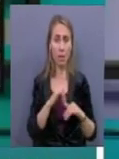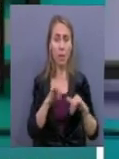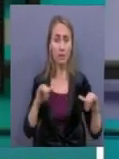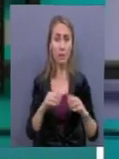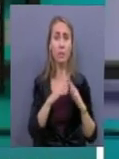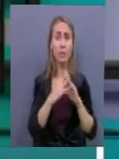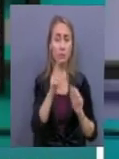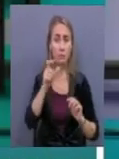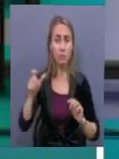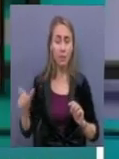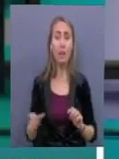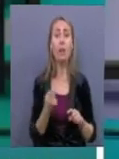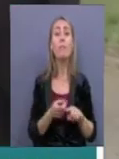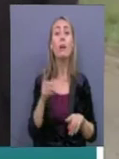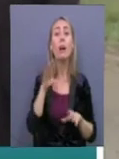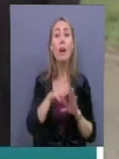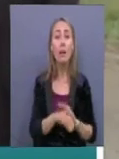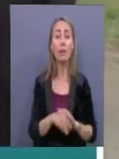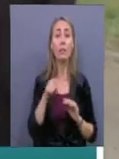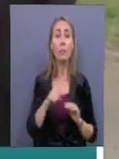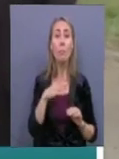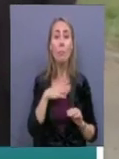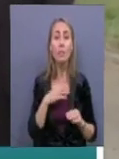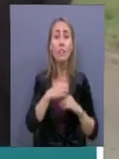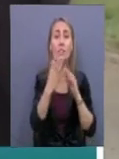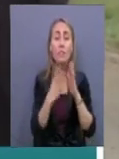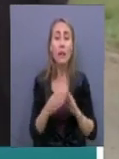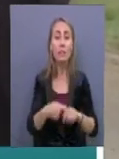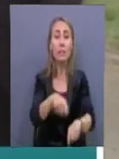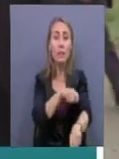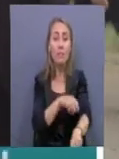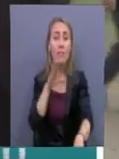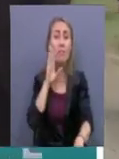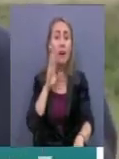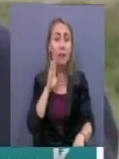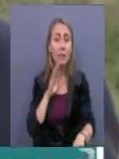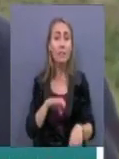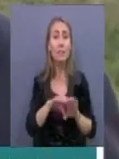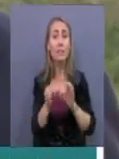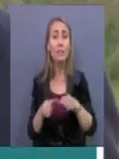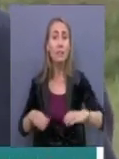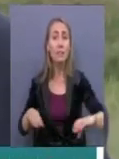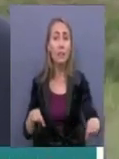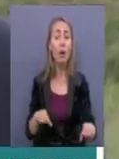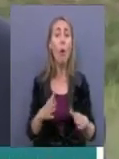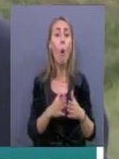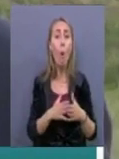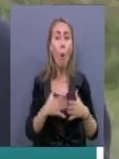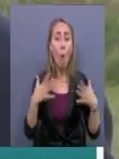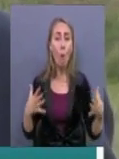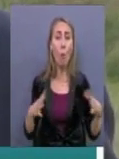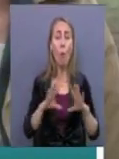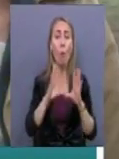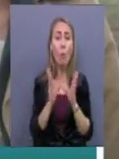өкілдеріне тиісті мақсат міндеттер жүктеді. Облыс әкімінің жұмыс сапары шағын ауыл Қостомардан басталды. Өңір басшысы ауылды жерлердің